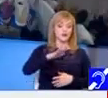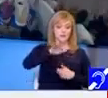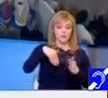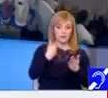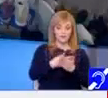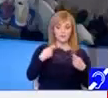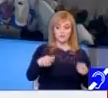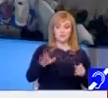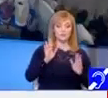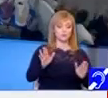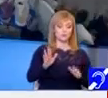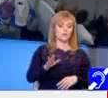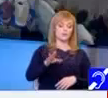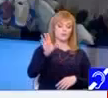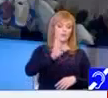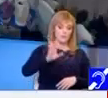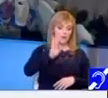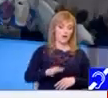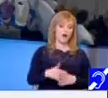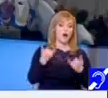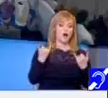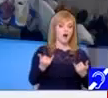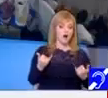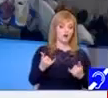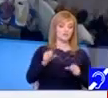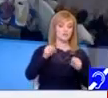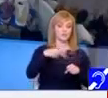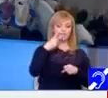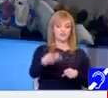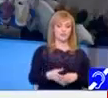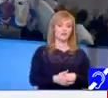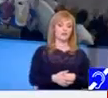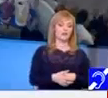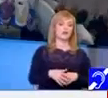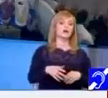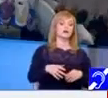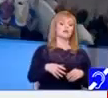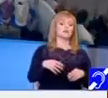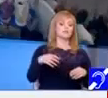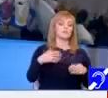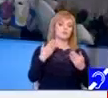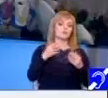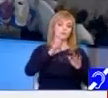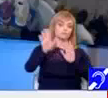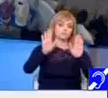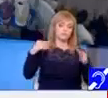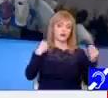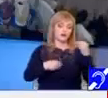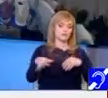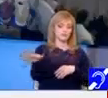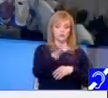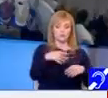până acum se vindeau exclusiv haine și accesorii pentru femei, astăzi, pe tarabele improvizate într-un restaurant din Chișinău, au fost expuse produse